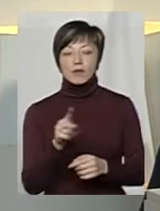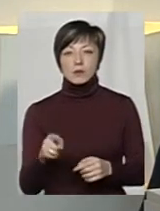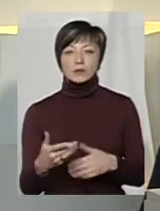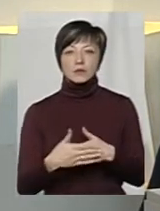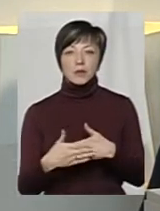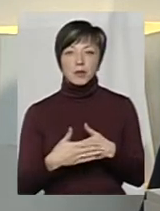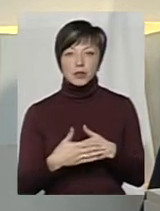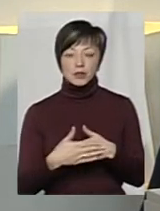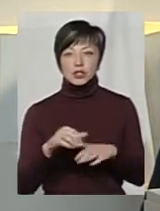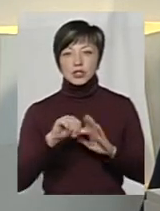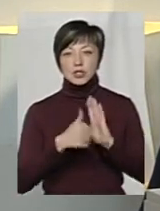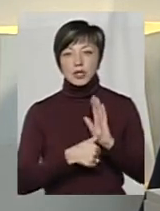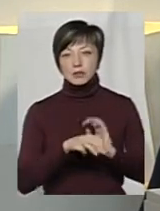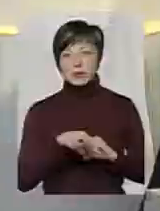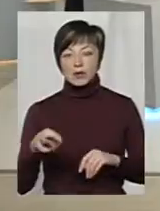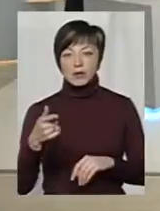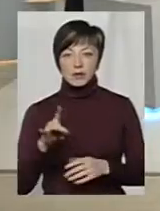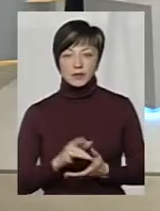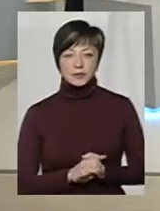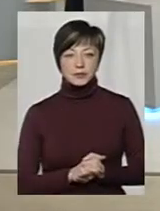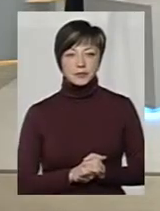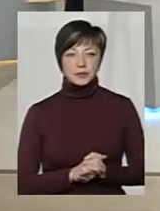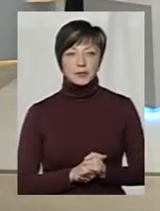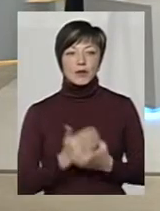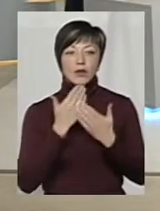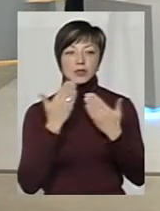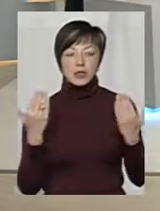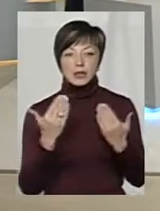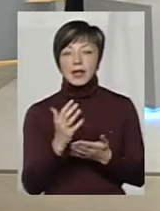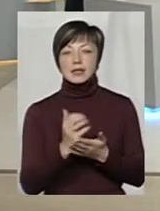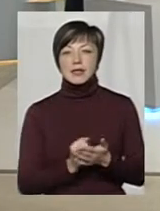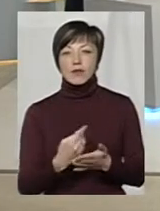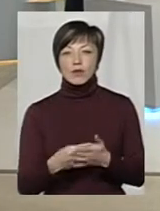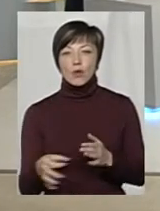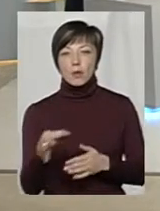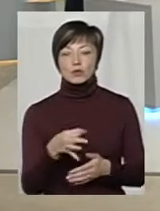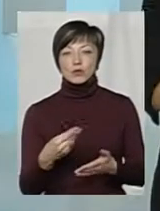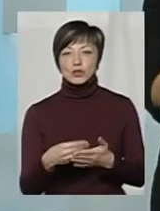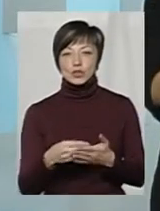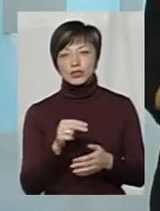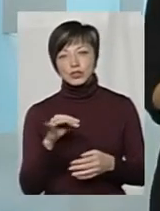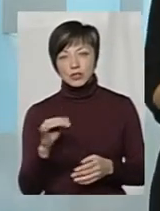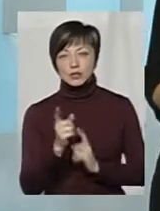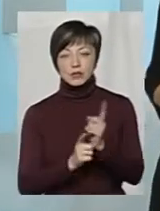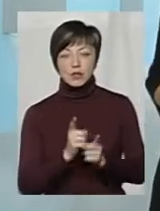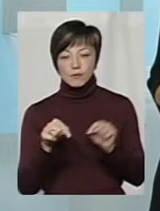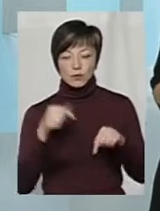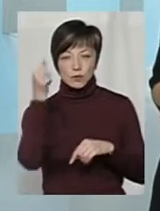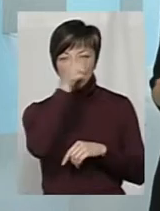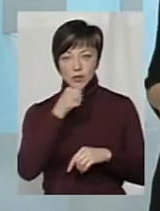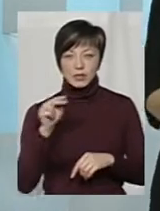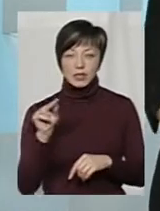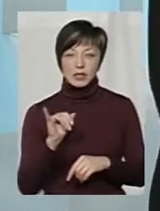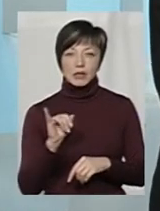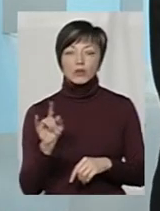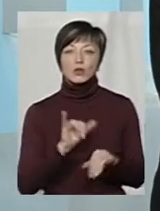приблизно 16 мільйонів гривень. Дякую вам. І останній резервний фонд обласного бюджету. Чи він змінювався у цьому році і